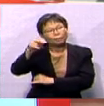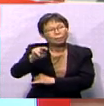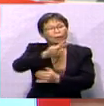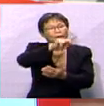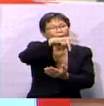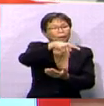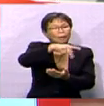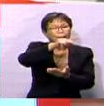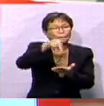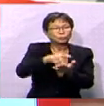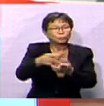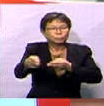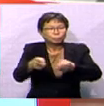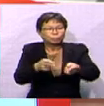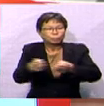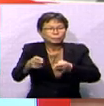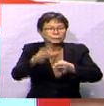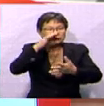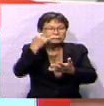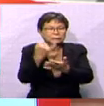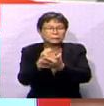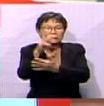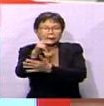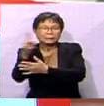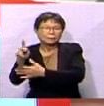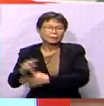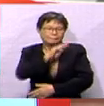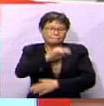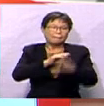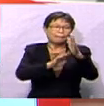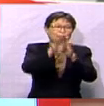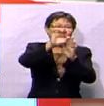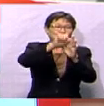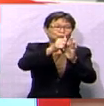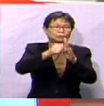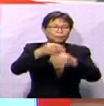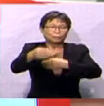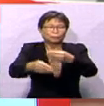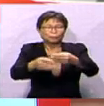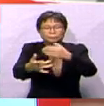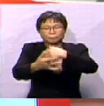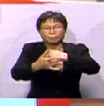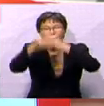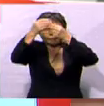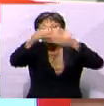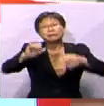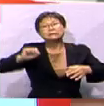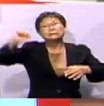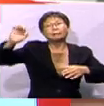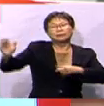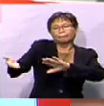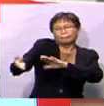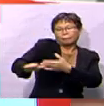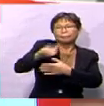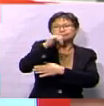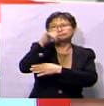Pengurusan Jenazah Fort Lusiu, Kota Kinabalu. Menteri Pembangunan Sumber dan Kemajuan Teknologi Maklumat Sabah itu meninggal